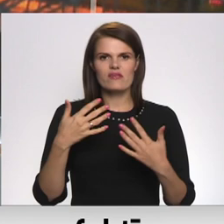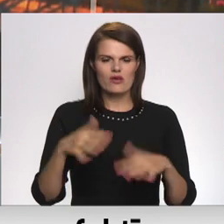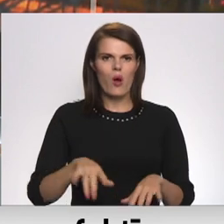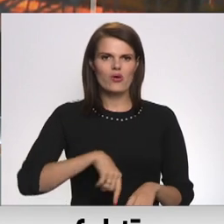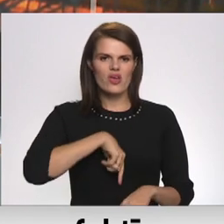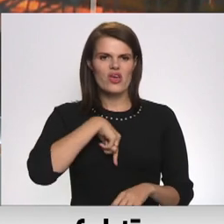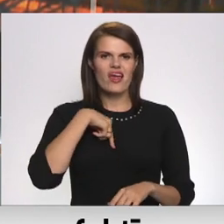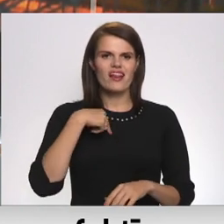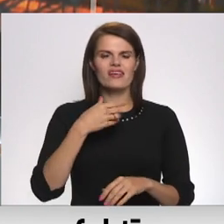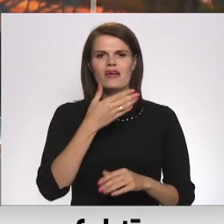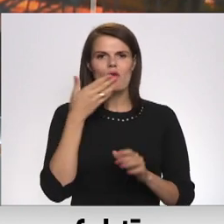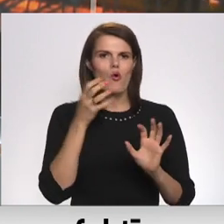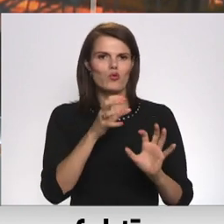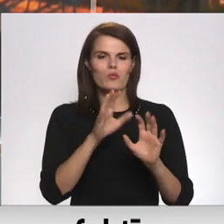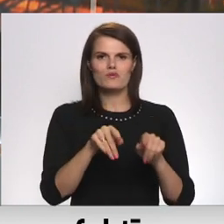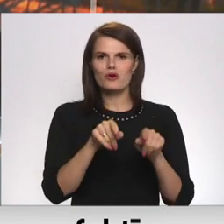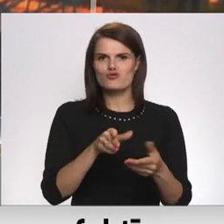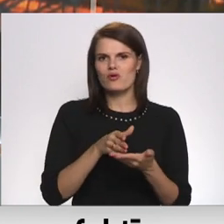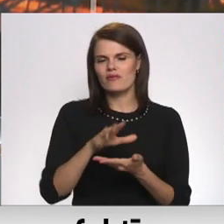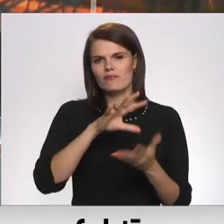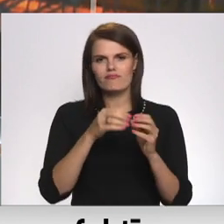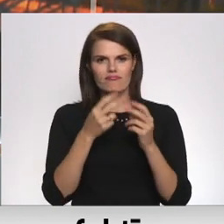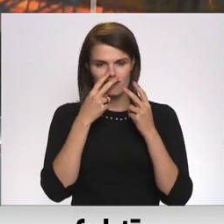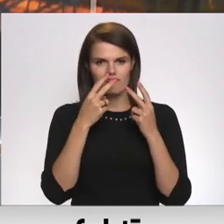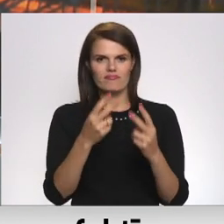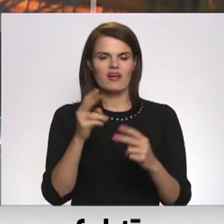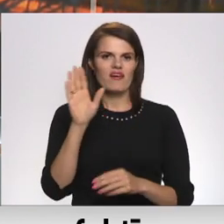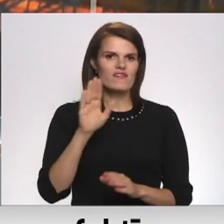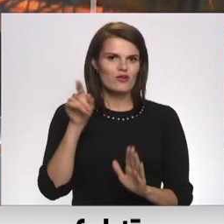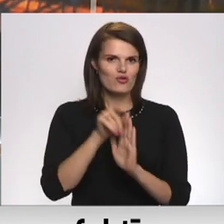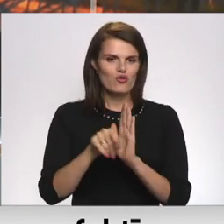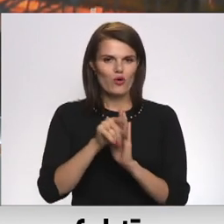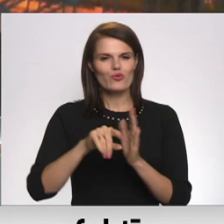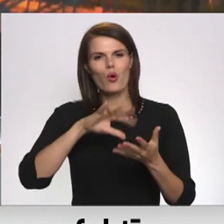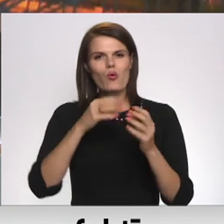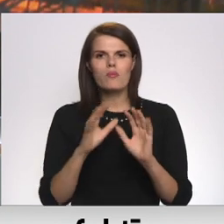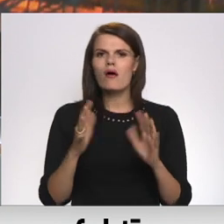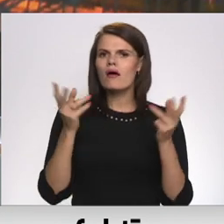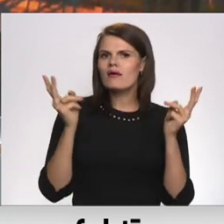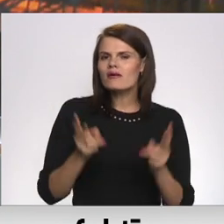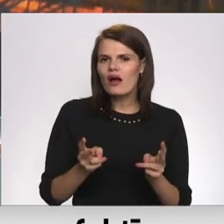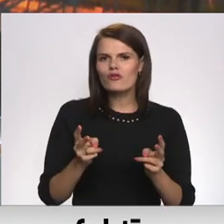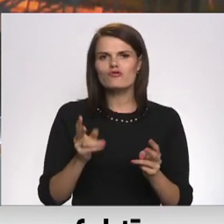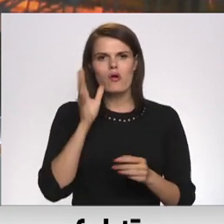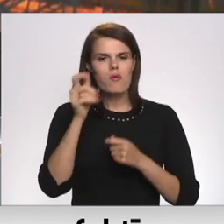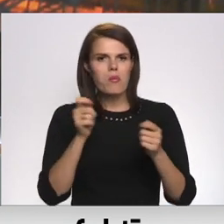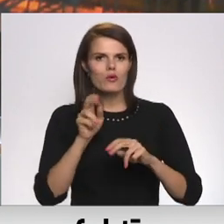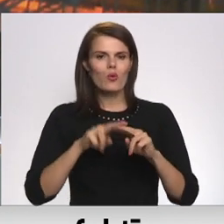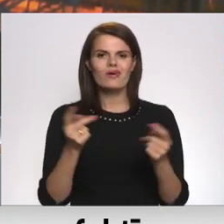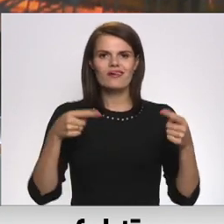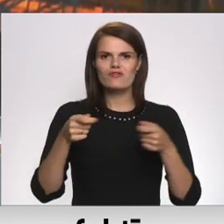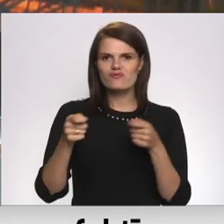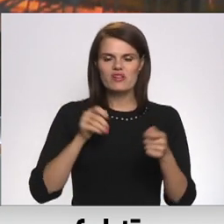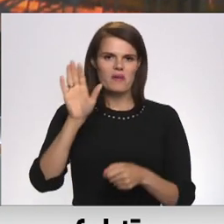nu pat secinājusi valsts kontroli. Un tas nozīmē, ka kopumā katastrofu pārvaldīšana un krīžu vadība valstī ir vāja. Par to